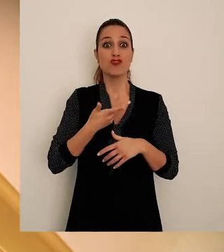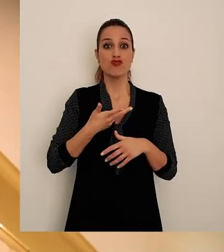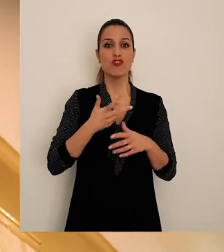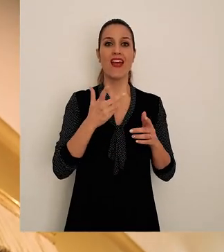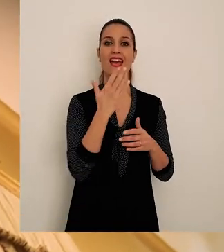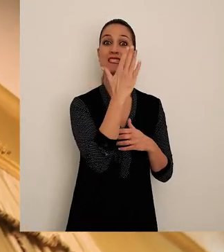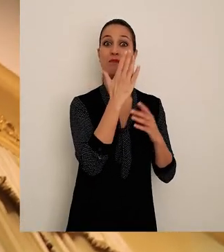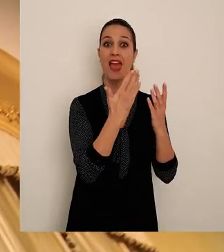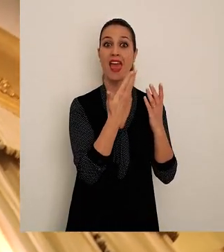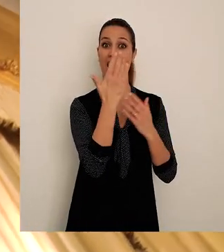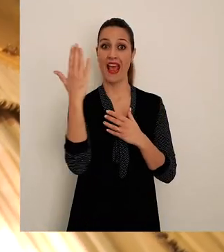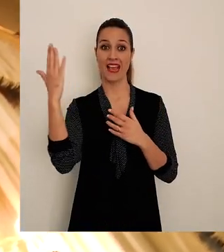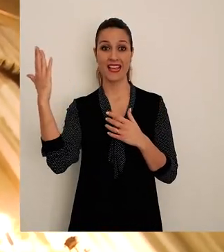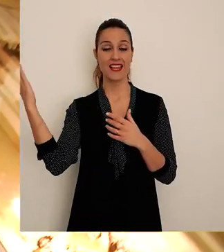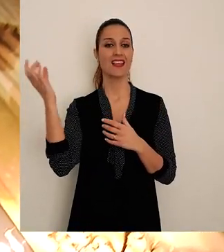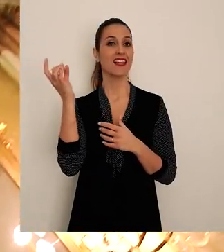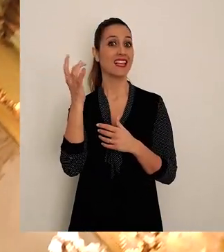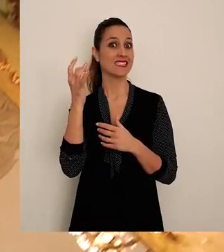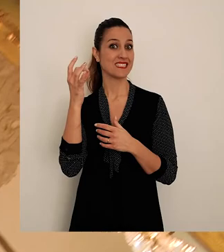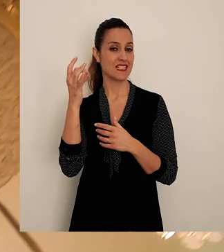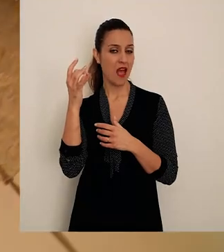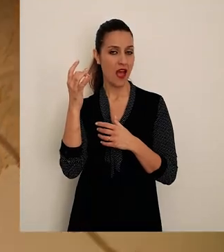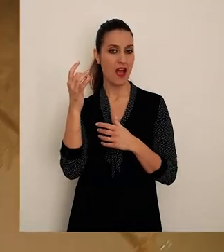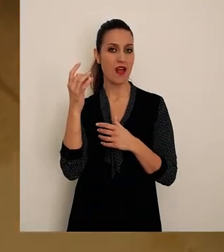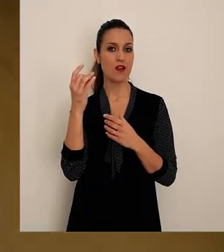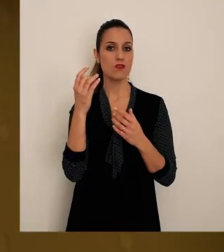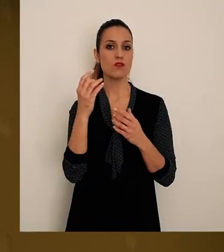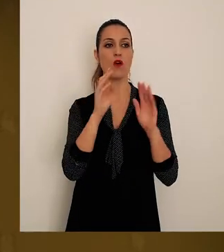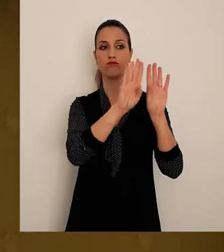provvisto di eleganti e preziose specchiere di cristallo.